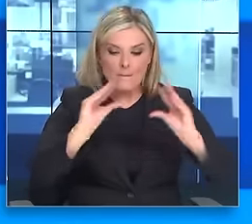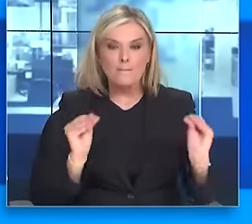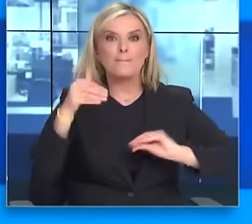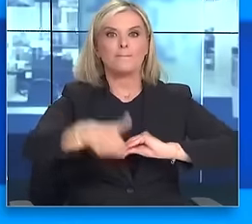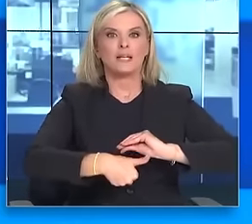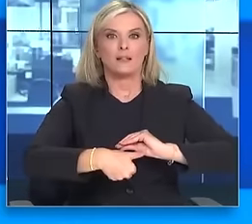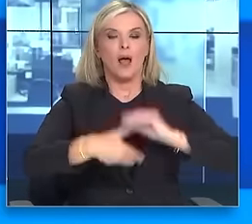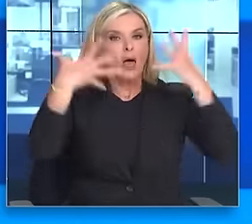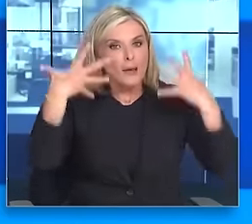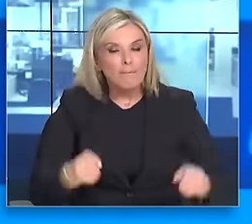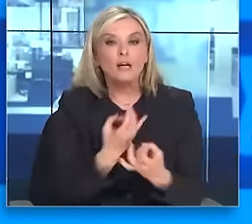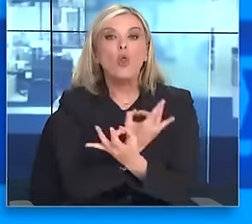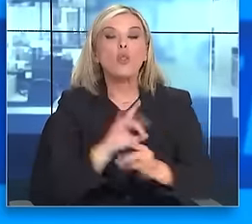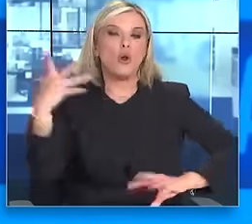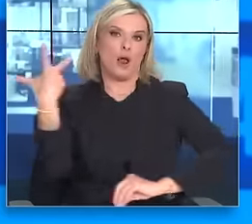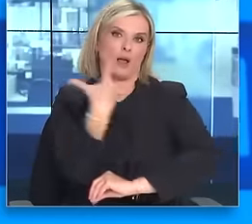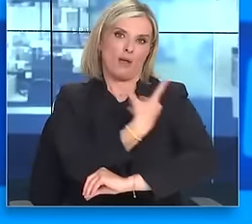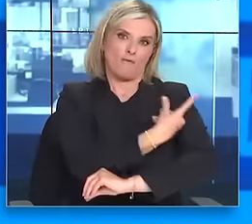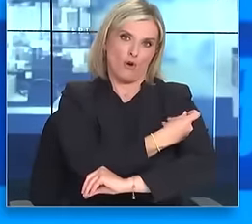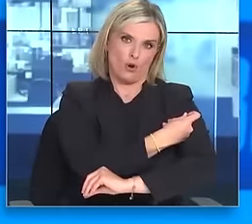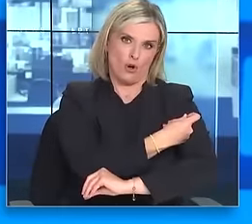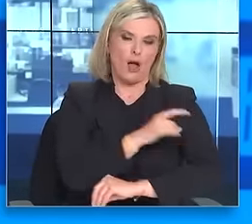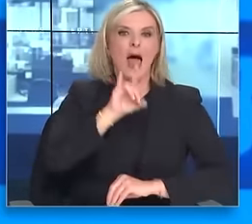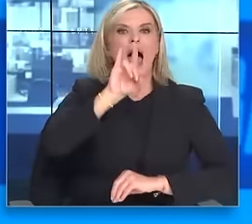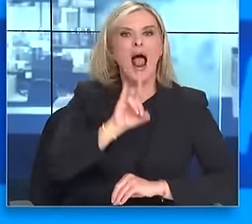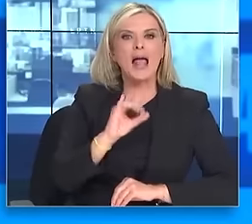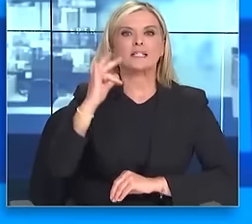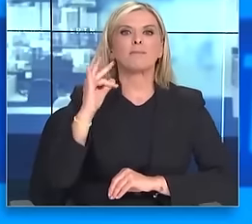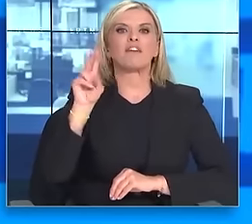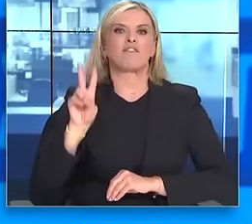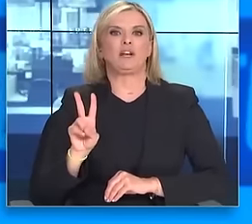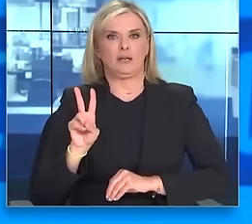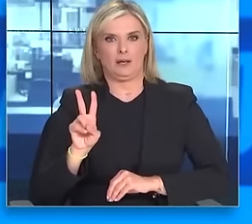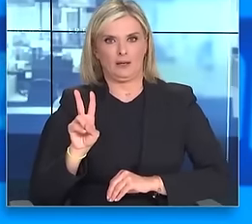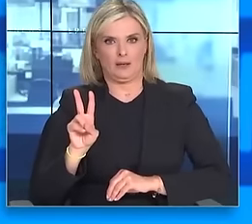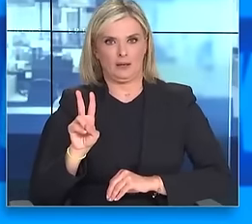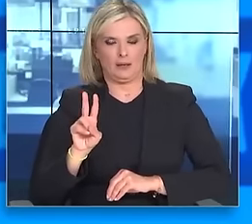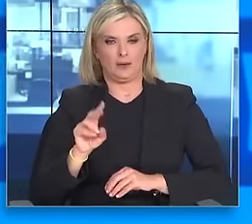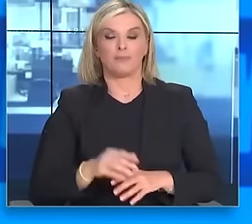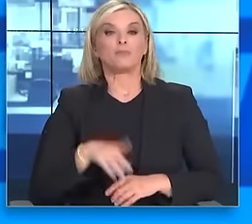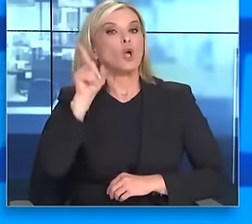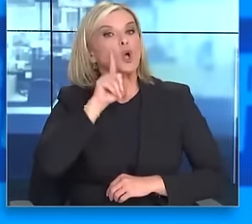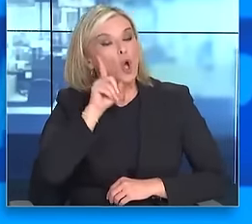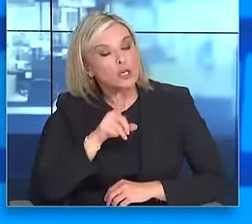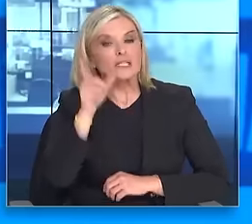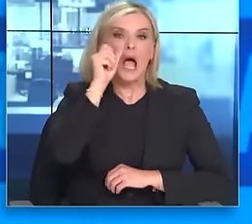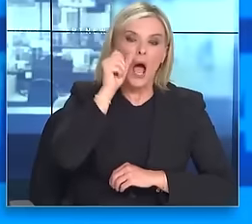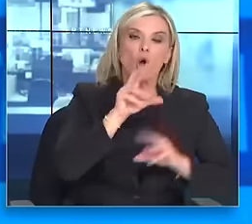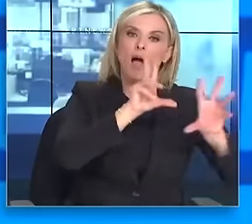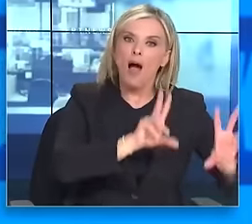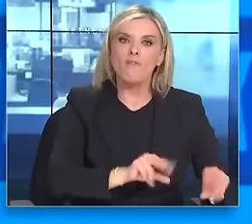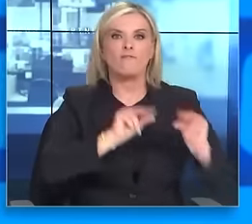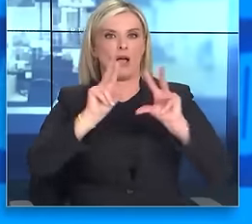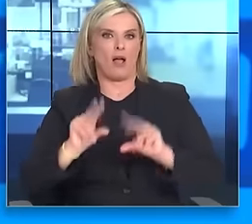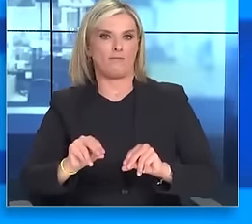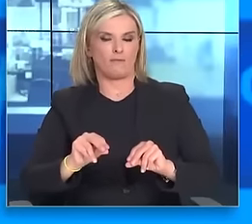που οφείλεται στον ιό HPV, εάν επιμείνουμε στη διαδικασία του εμβολιασμού. Και τα κορίτσια και τα αγόρια. Προχωράμε